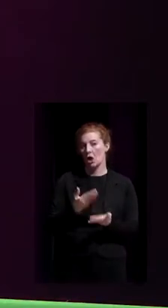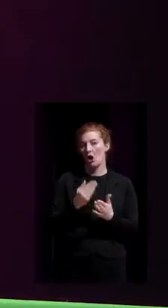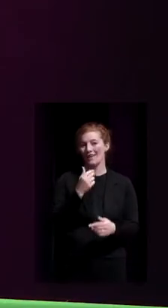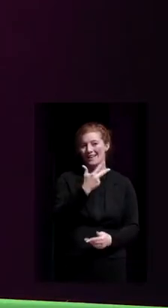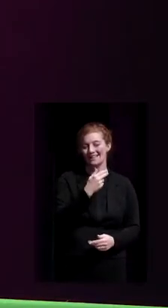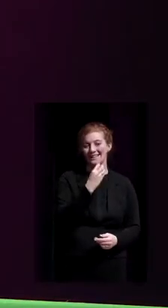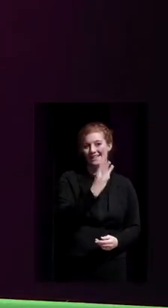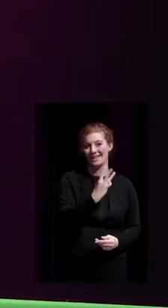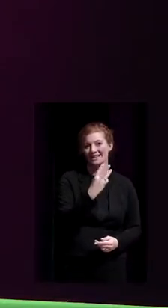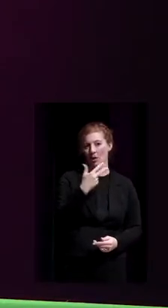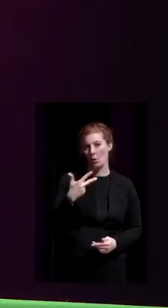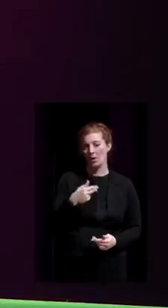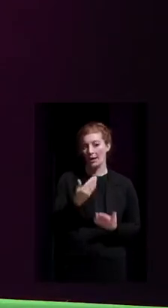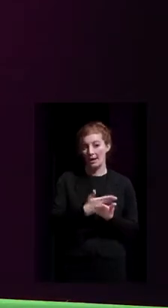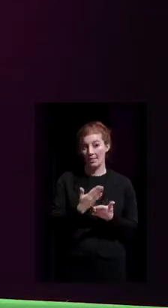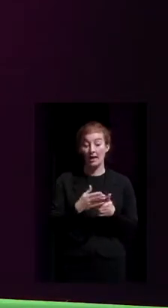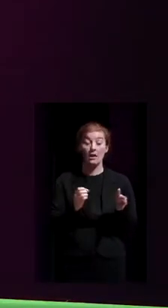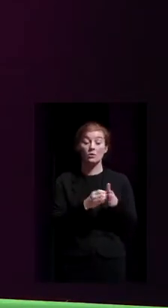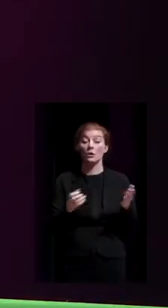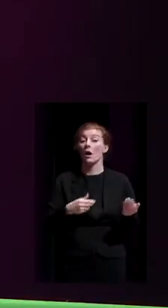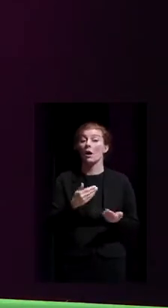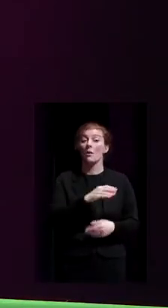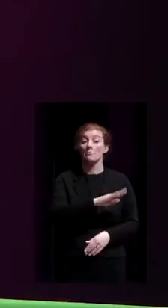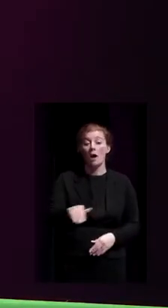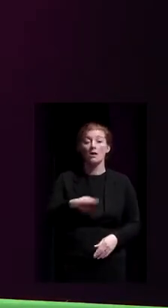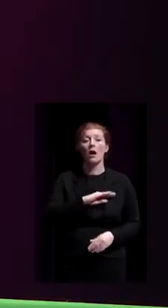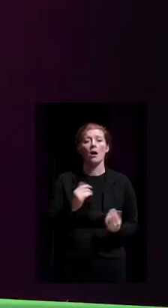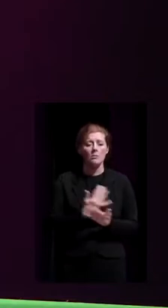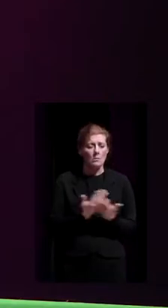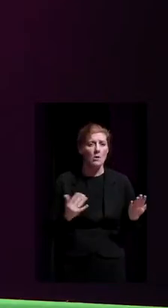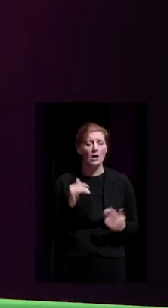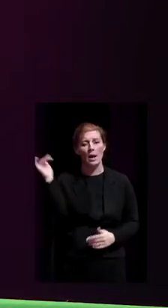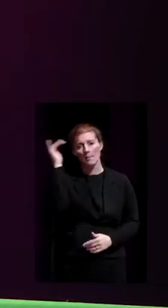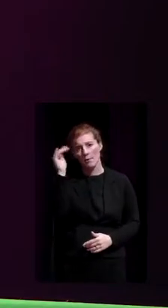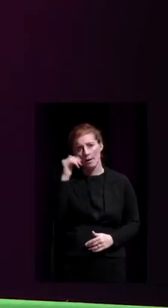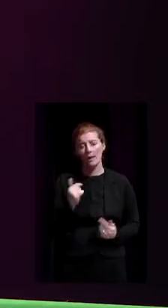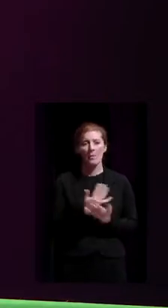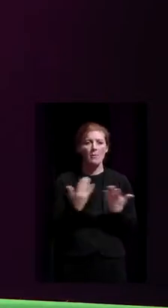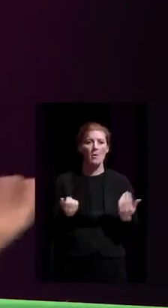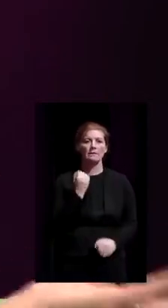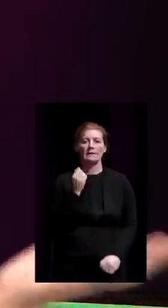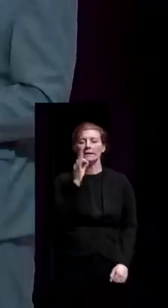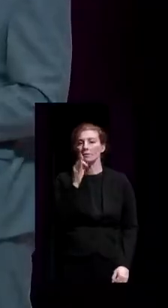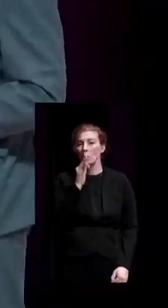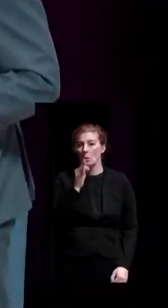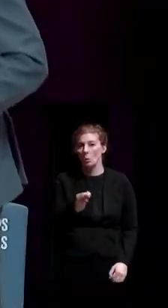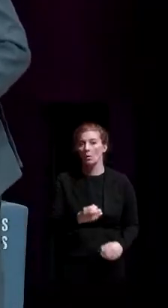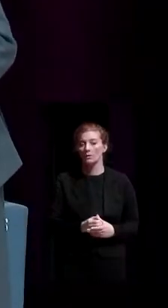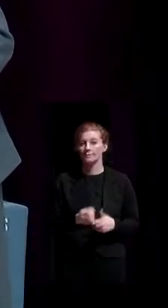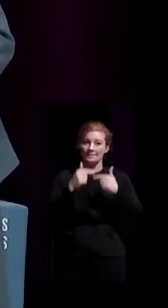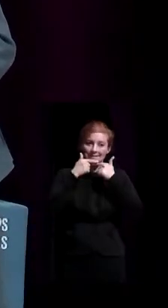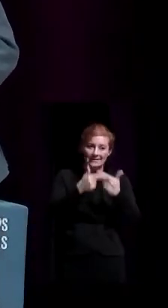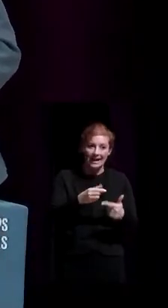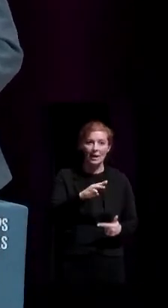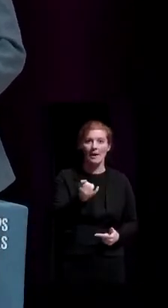Därför just barn har många problem och många viktiga frågor kring sin framtid. Tack,